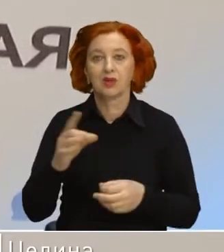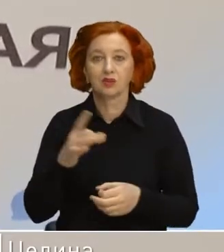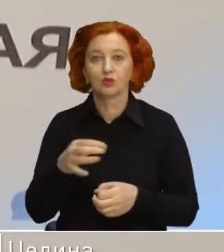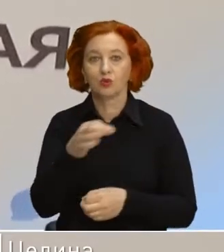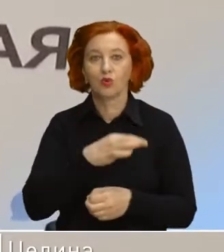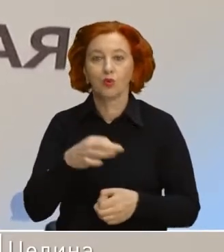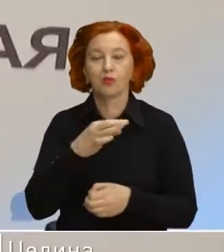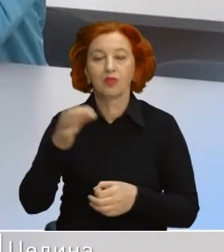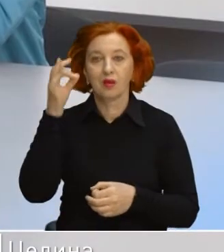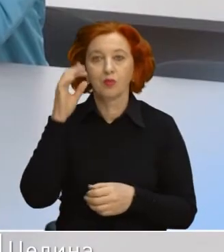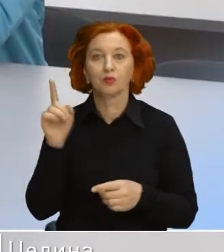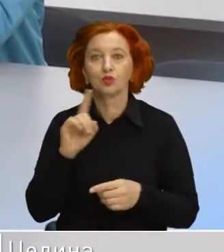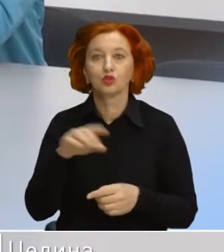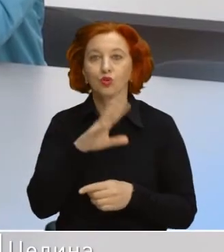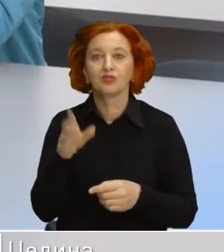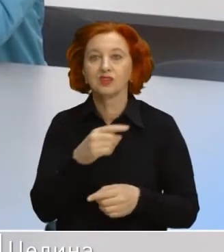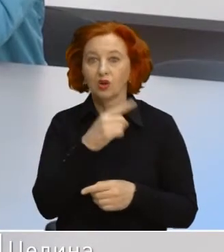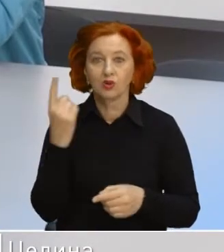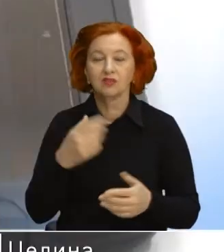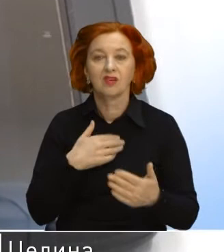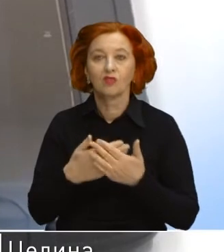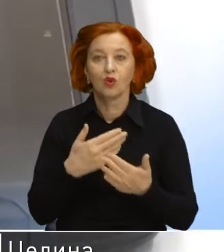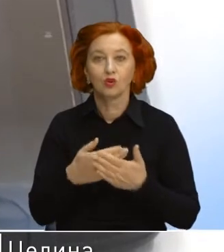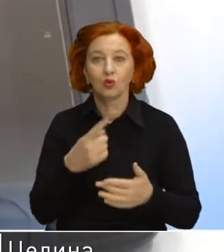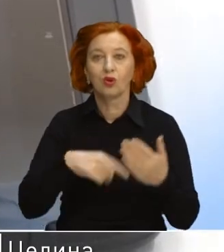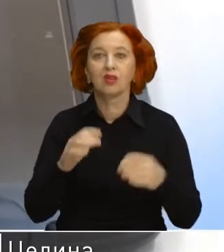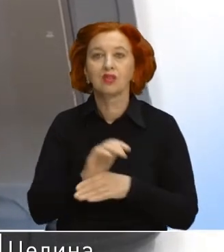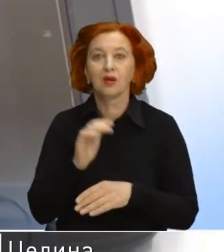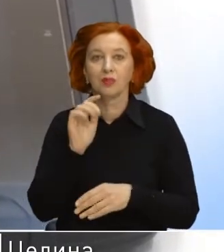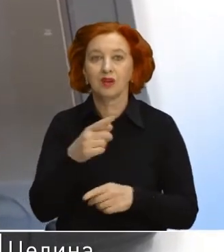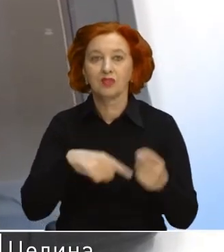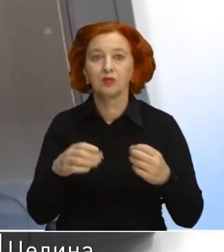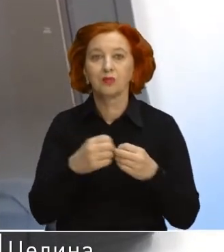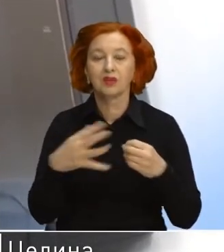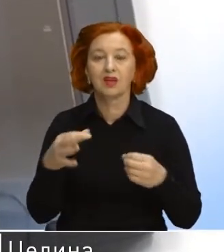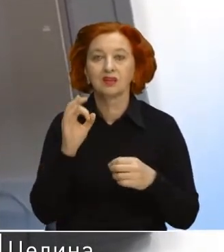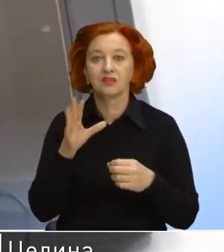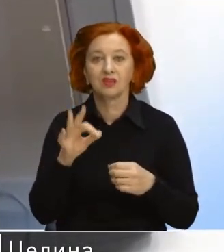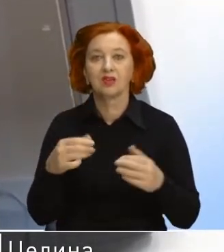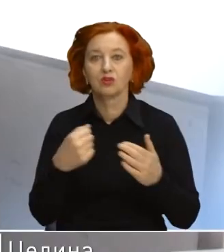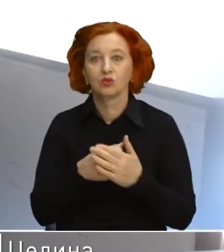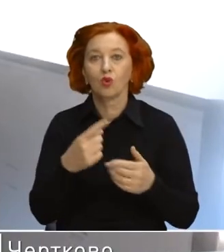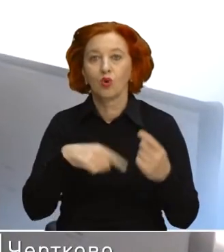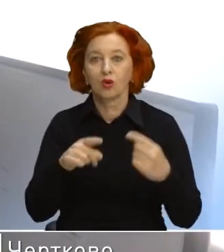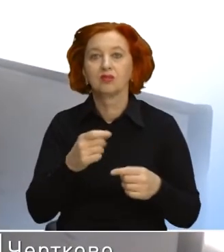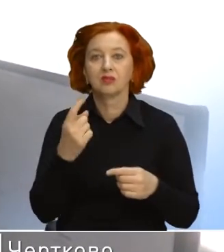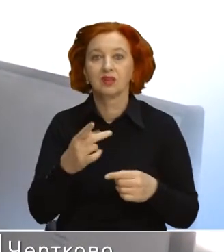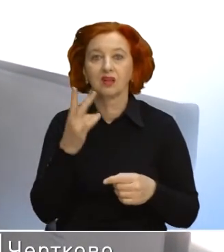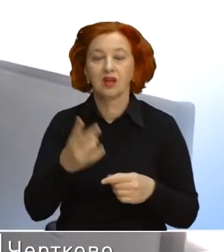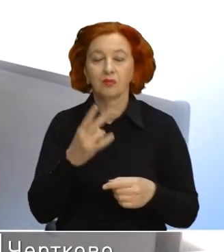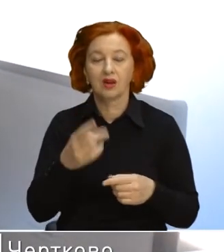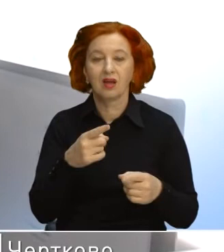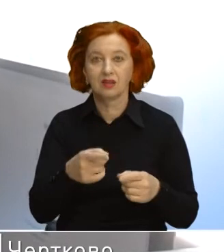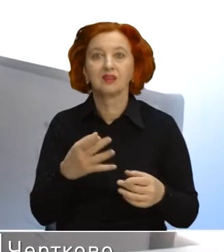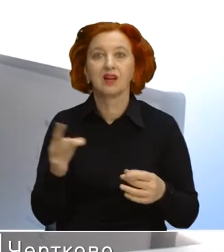области. Напомню, всероссийская акция «Волонтеры переписи» была реализована с 15 октября по 14 ноября этого года на